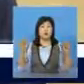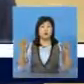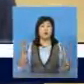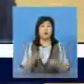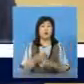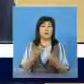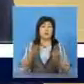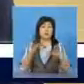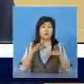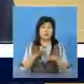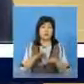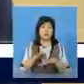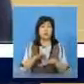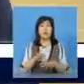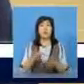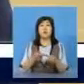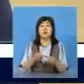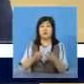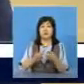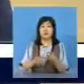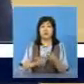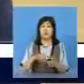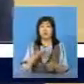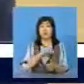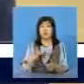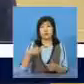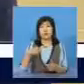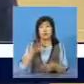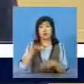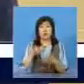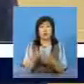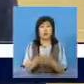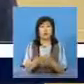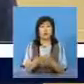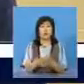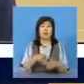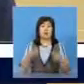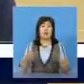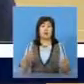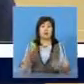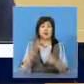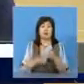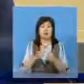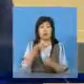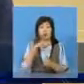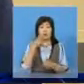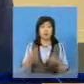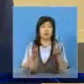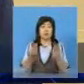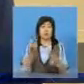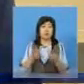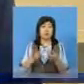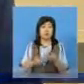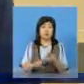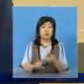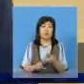жатыр. Оған себеп өздерінің осы күнге дейінгі әр жылғы традициялық ойындарының себеп.